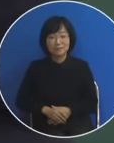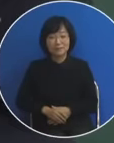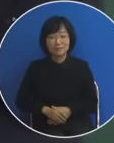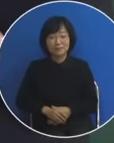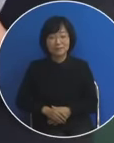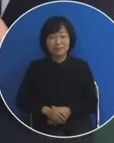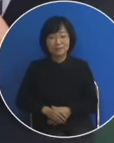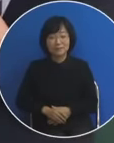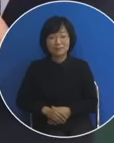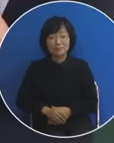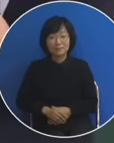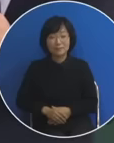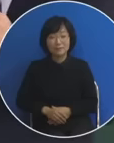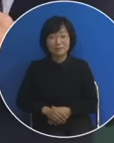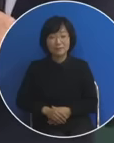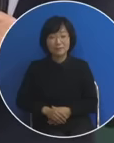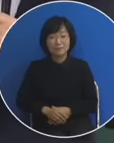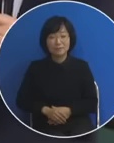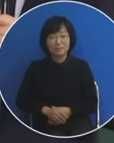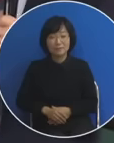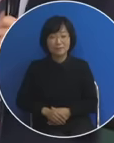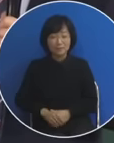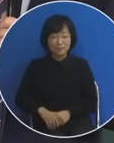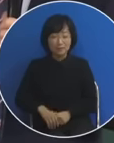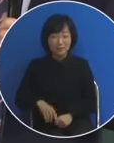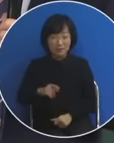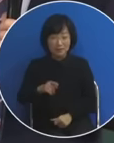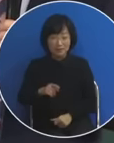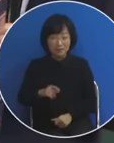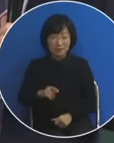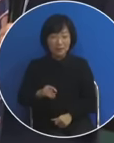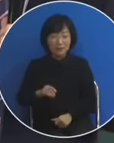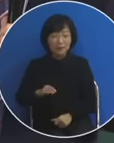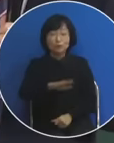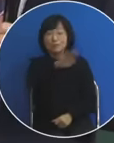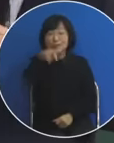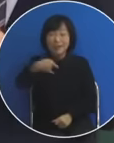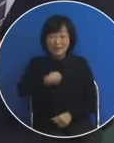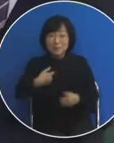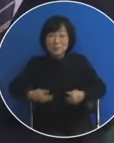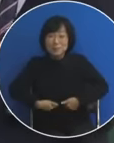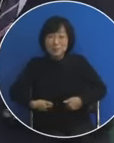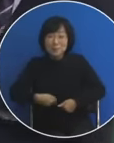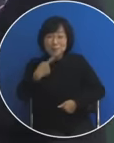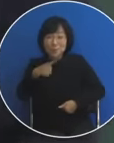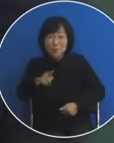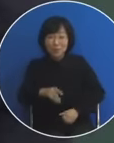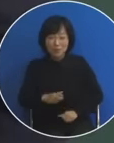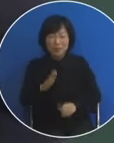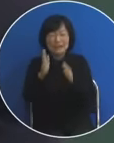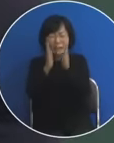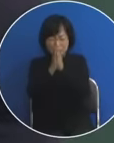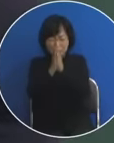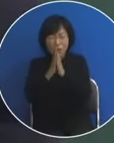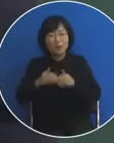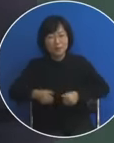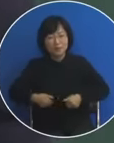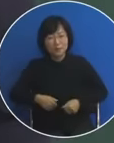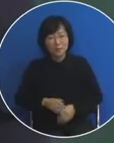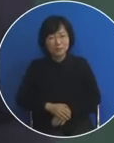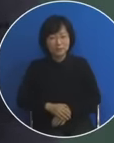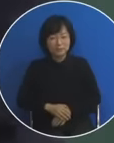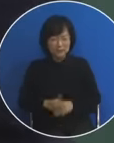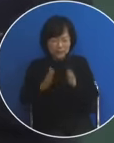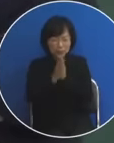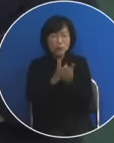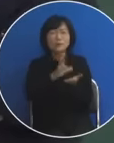우리는 기도 제목보다 더 필요한 게 기도입니다. From this point on, what we need more than prayer 그렇죠. topics is prayer. Itself. 기도 제목이 필요한 게 아니고